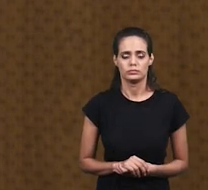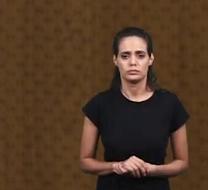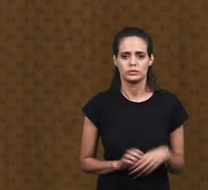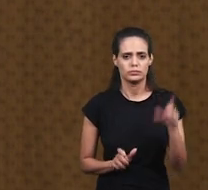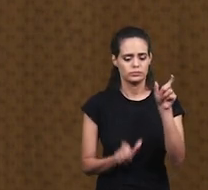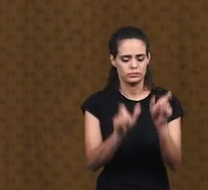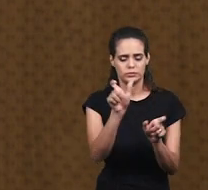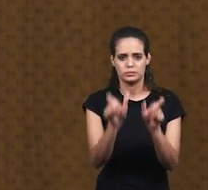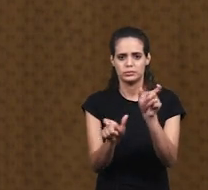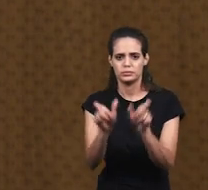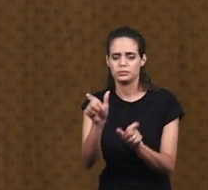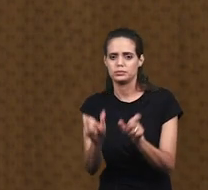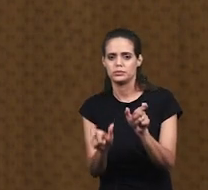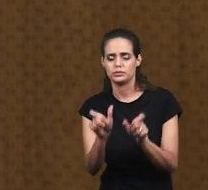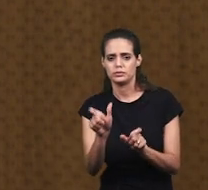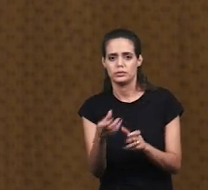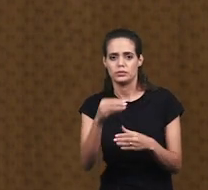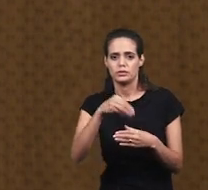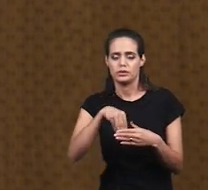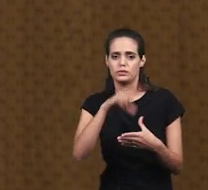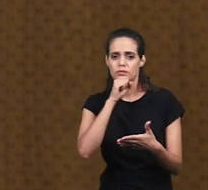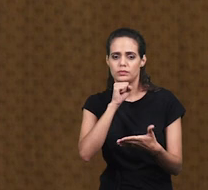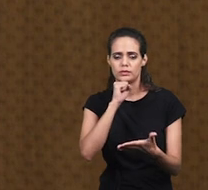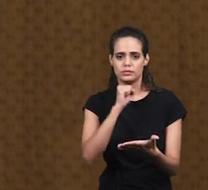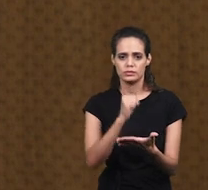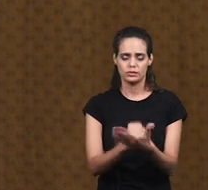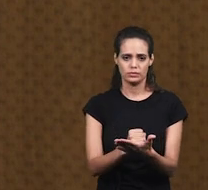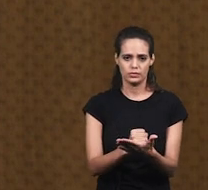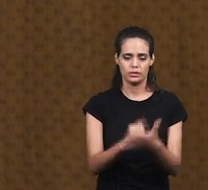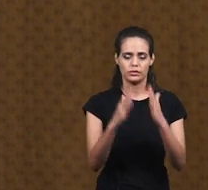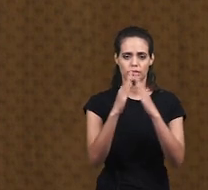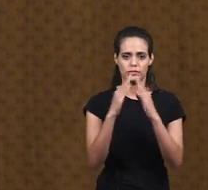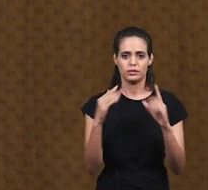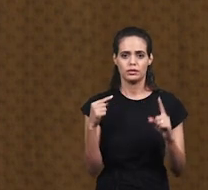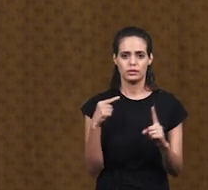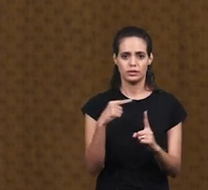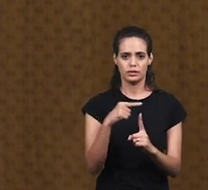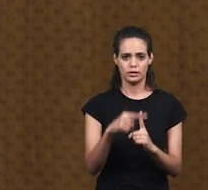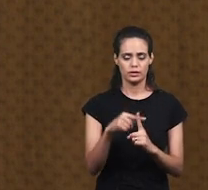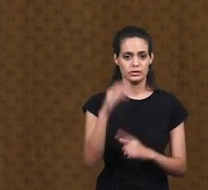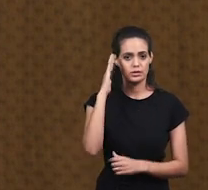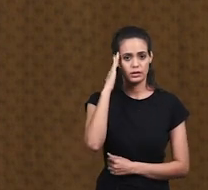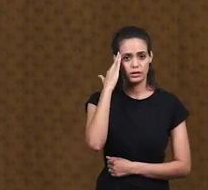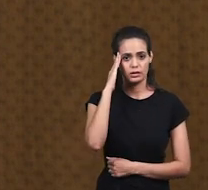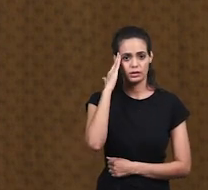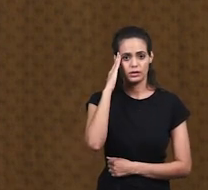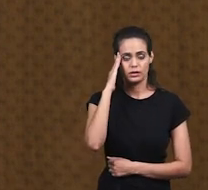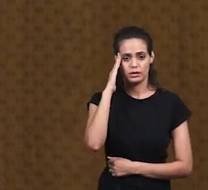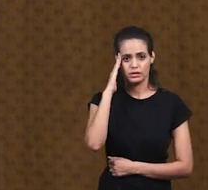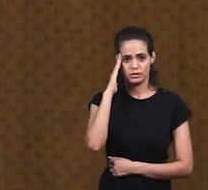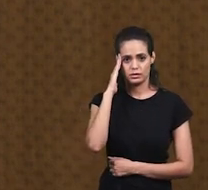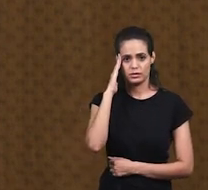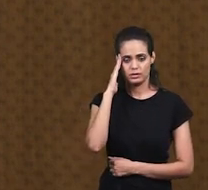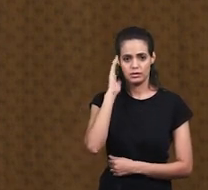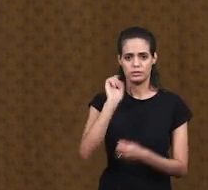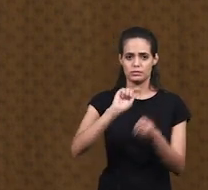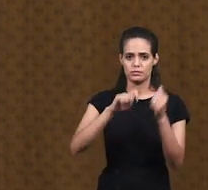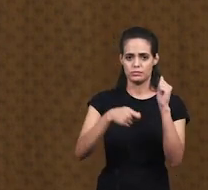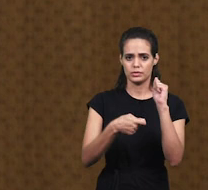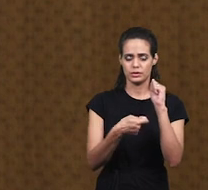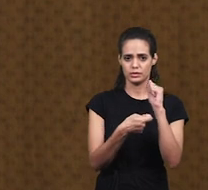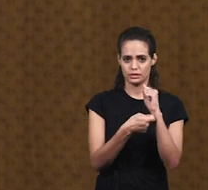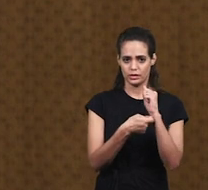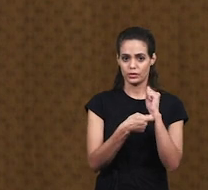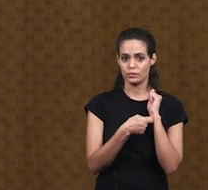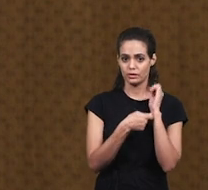Testament, afin que l'Église puisse comprendre ce mystère, et caché à l'Ancien Testament, mais révélé à l'Église. La